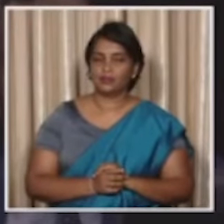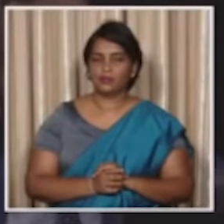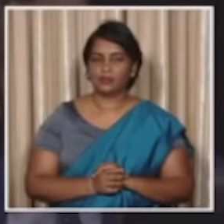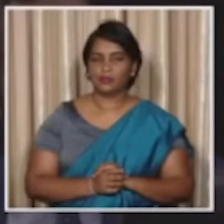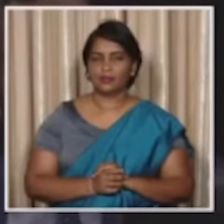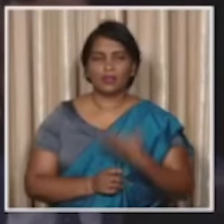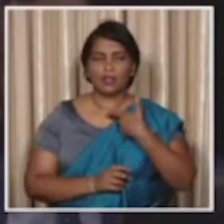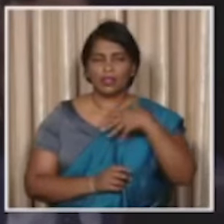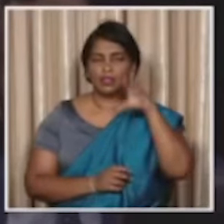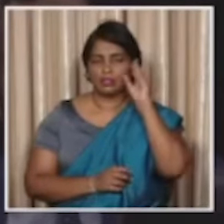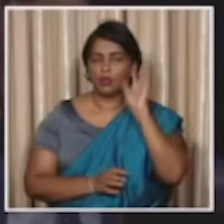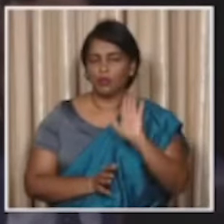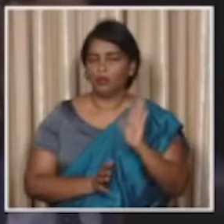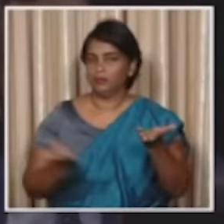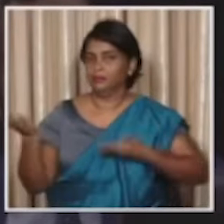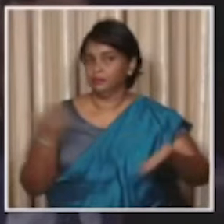මේක අපි තේරුම් ගන්න ඕනේ.